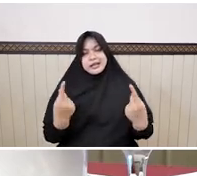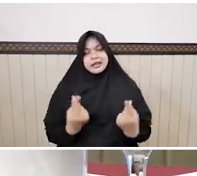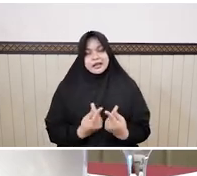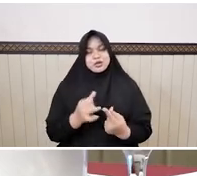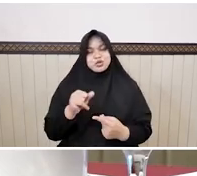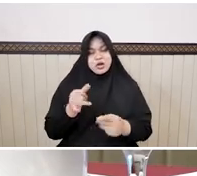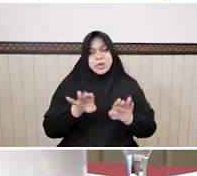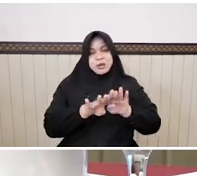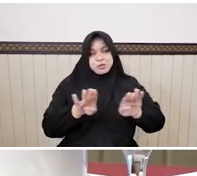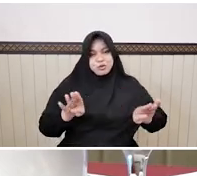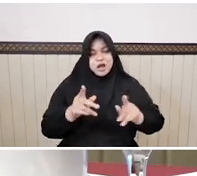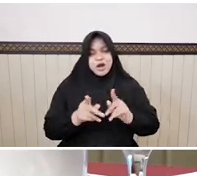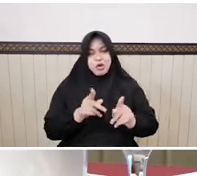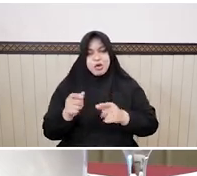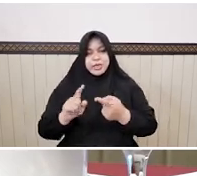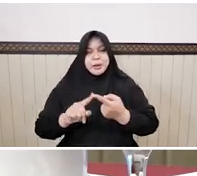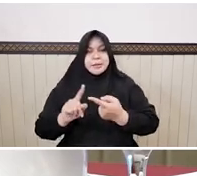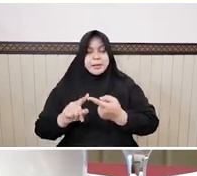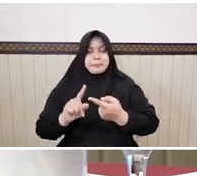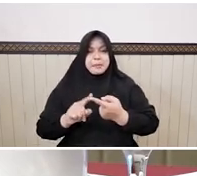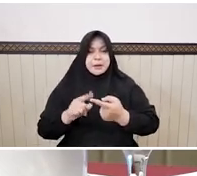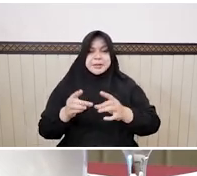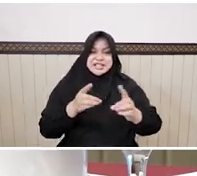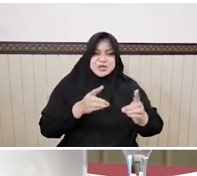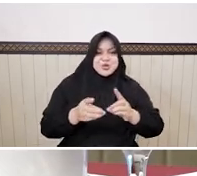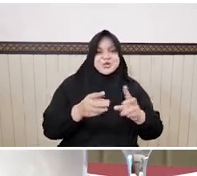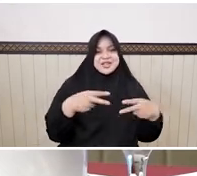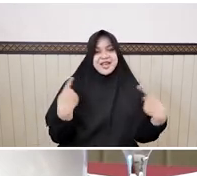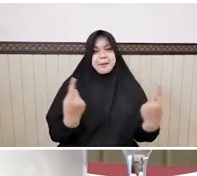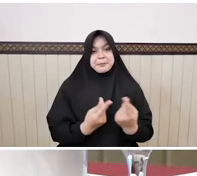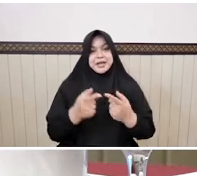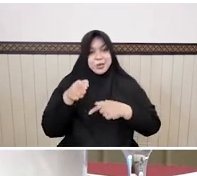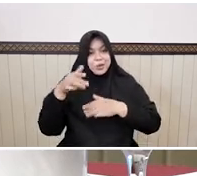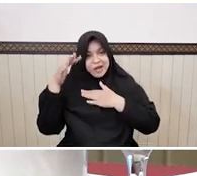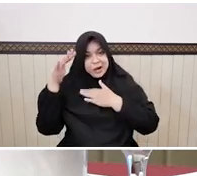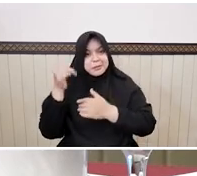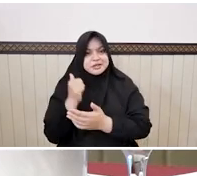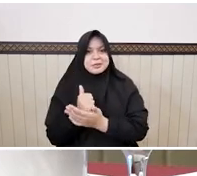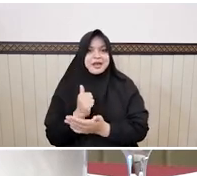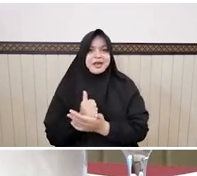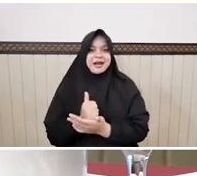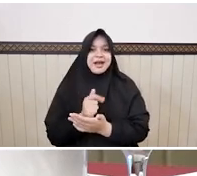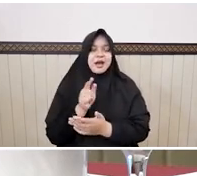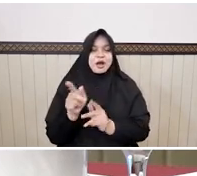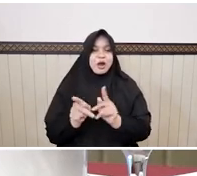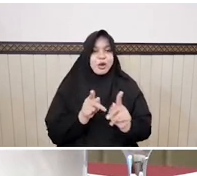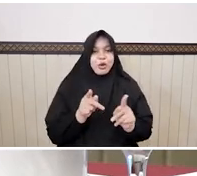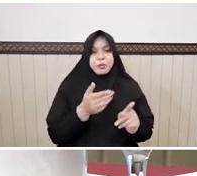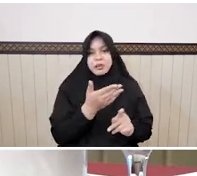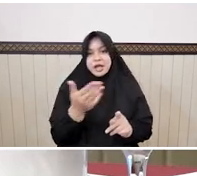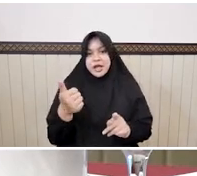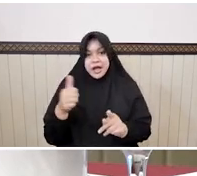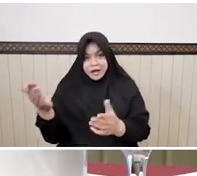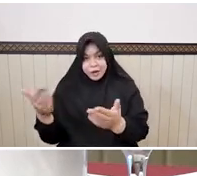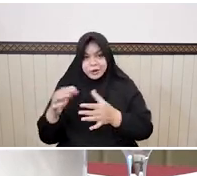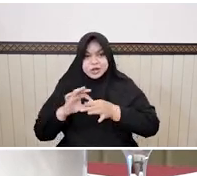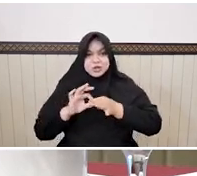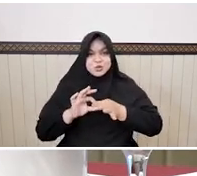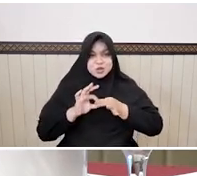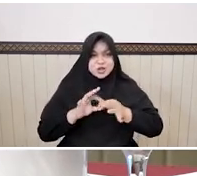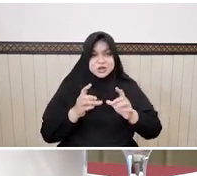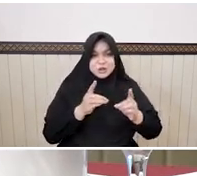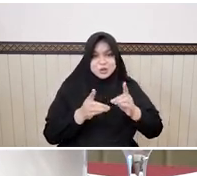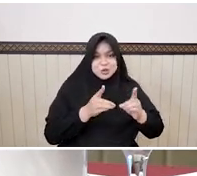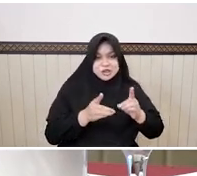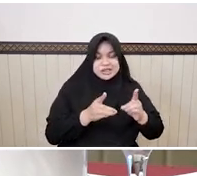juga berbuka ketika kemudian kawan-kawan berdiskusi dengan kami itu harapannya sebenarnya gini ketika kemudian mereka mengajak diskusi Artinya mereka